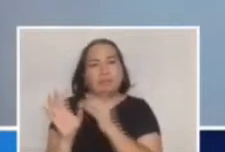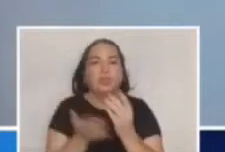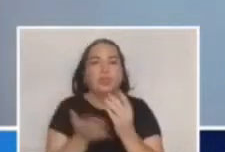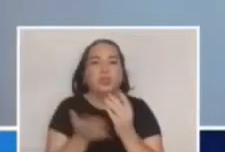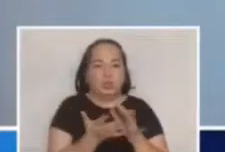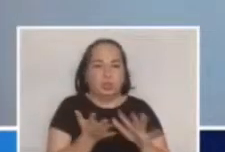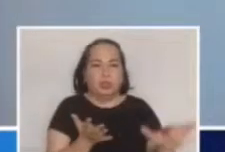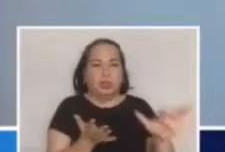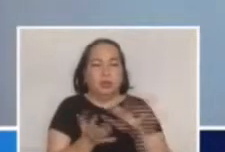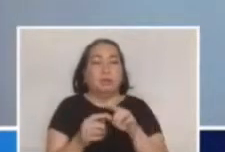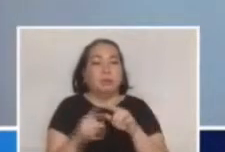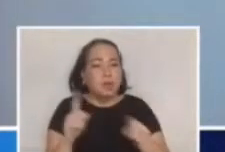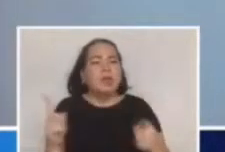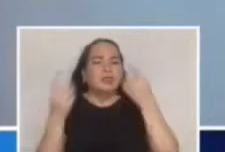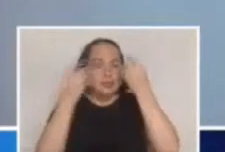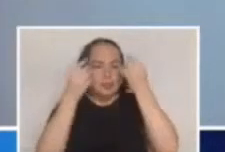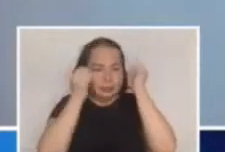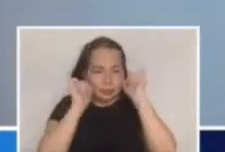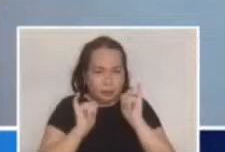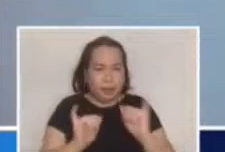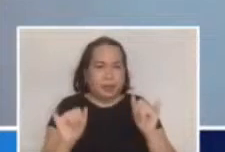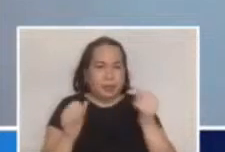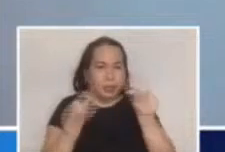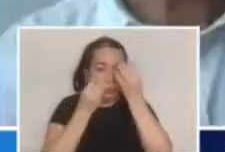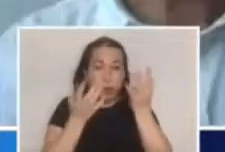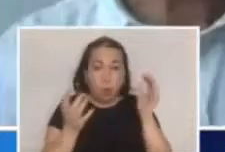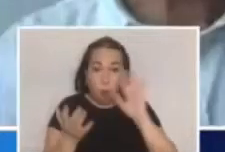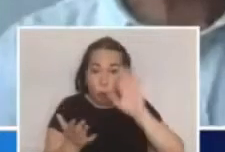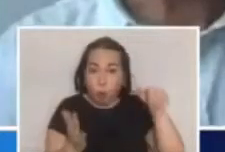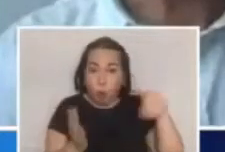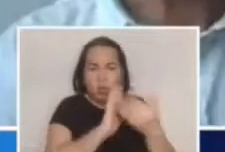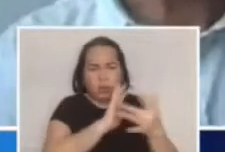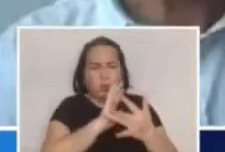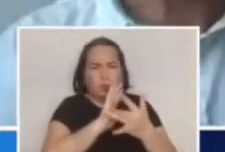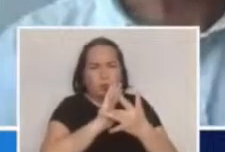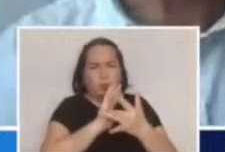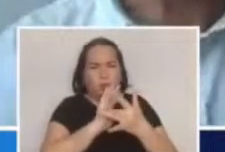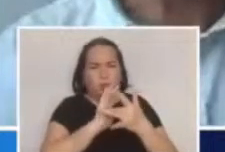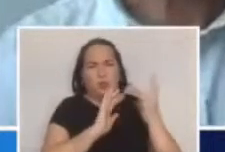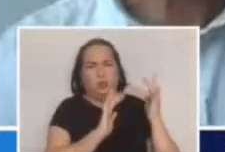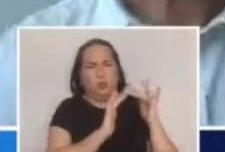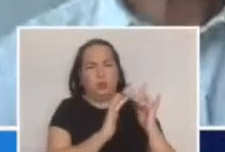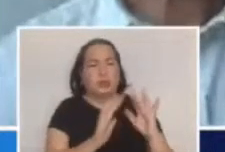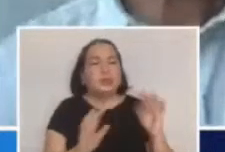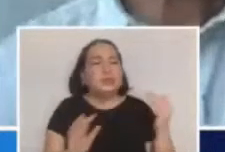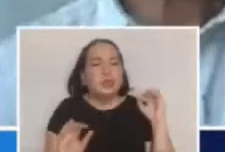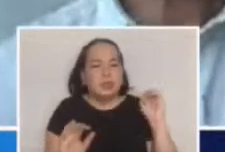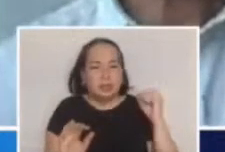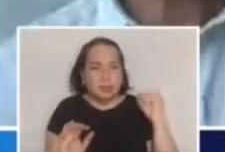mga lugar at mga aral hindi magkakaroon ng access sa mga gadgets.